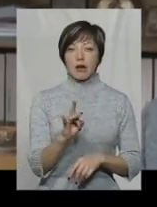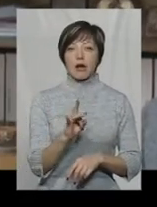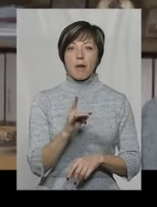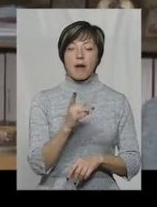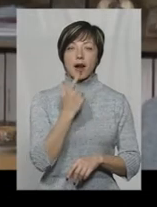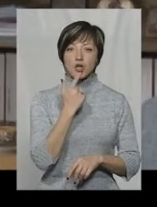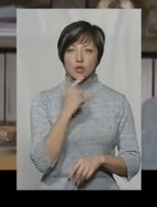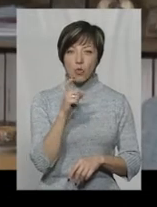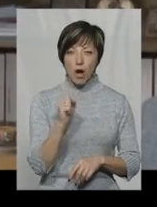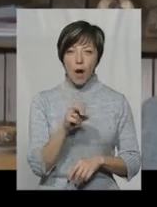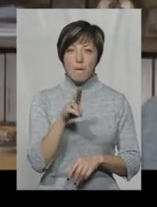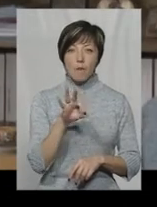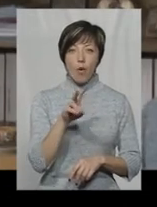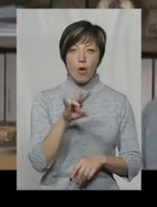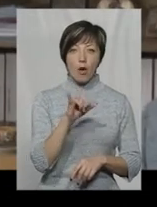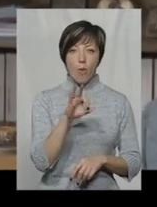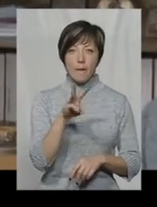краснухи, поліоміеліту,